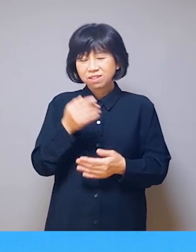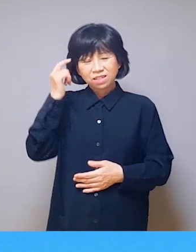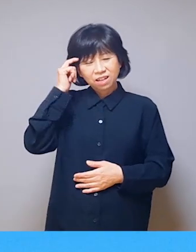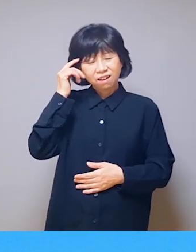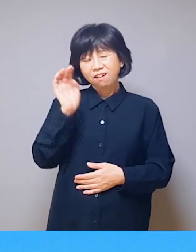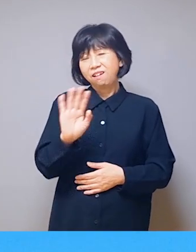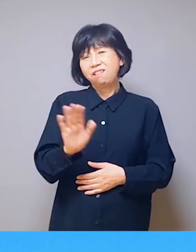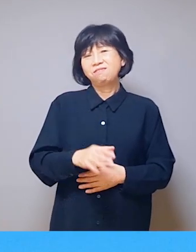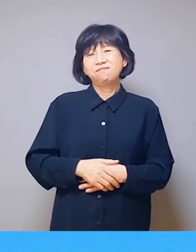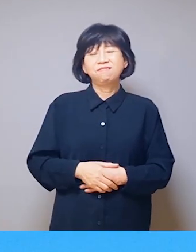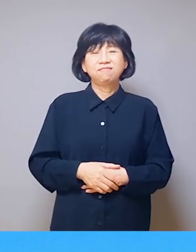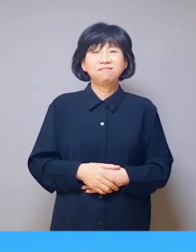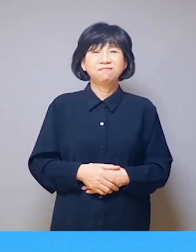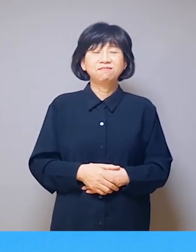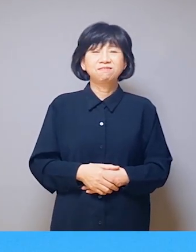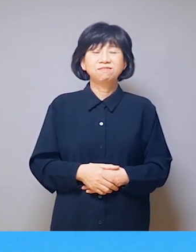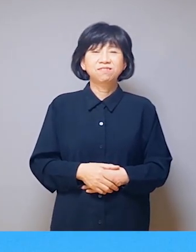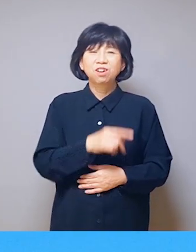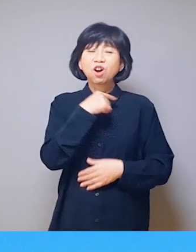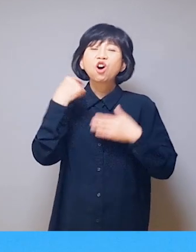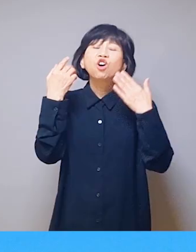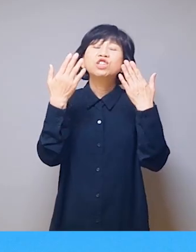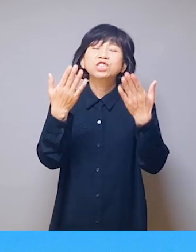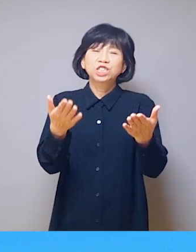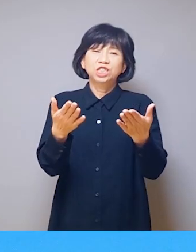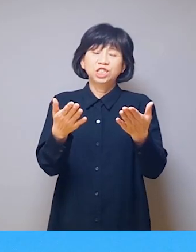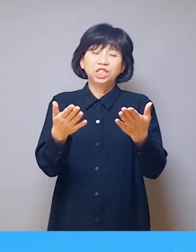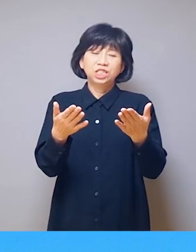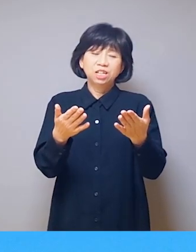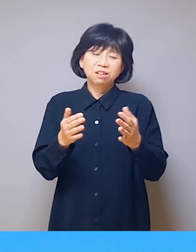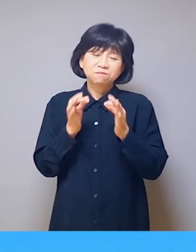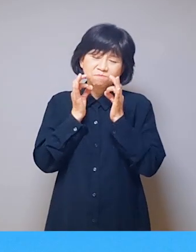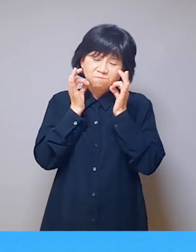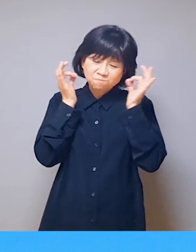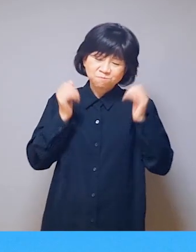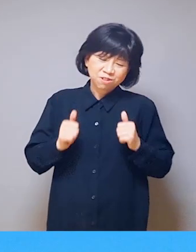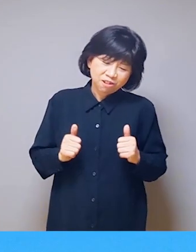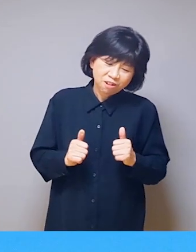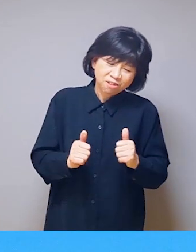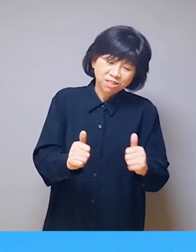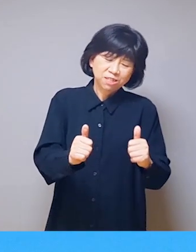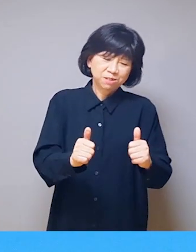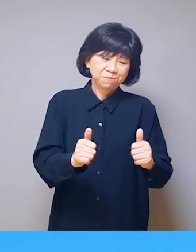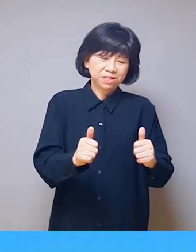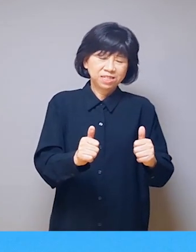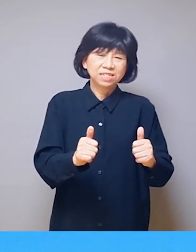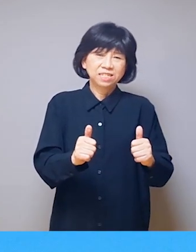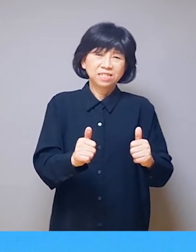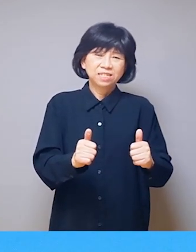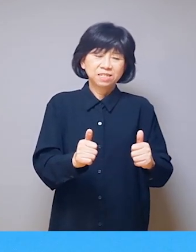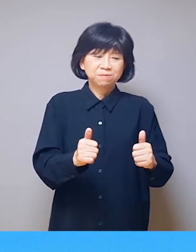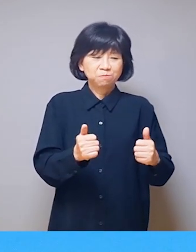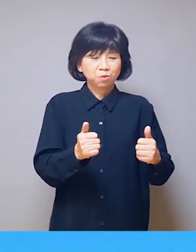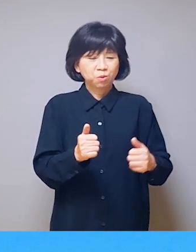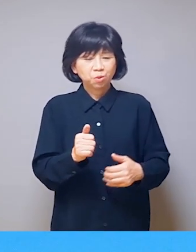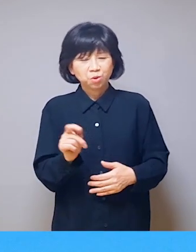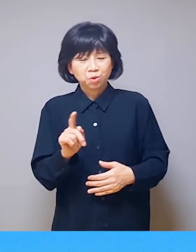이렇게 고백을 합니다. 그에게 헌신이란 단순히 열심히 일하거나 무언가를 포기하고 뭐 이런 게